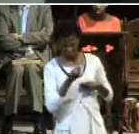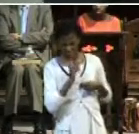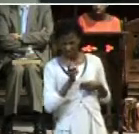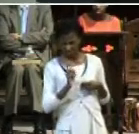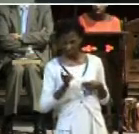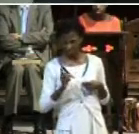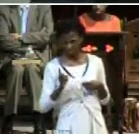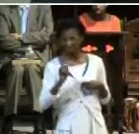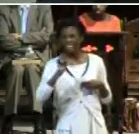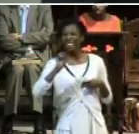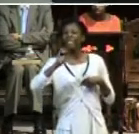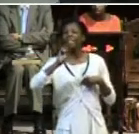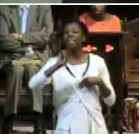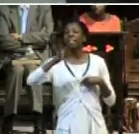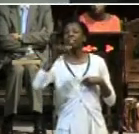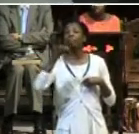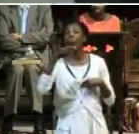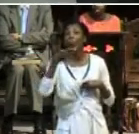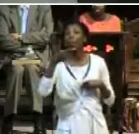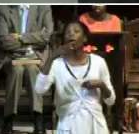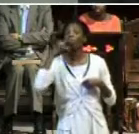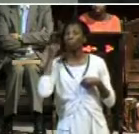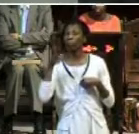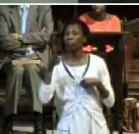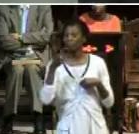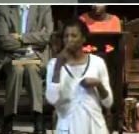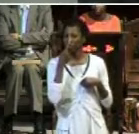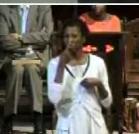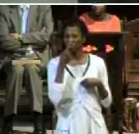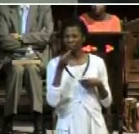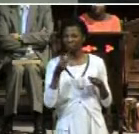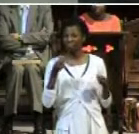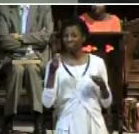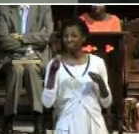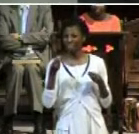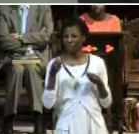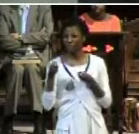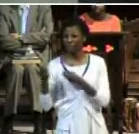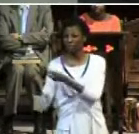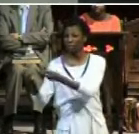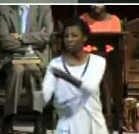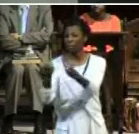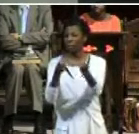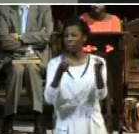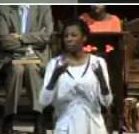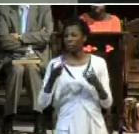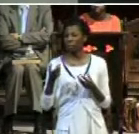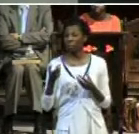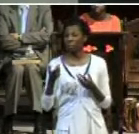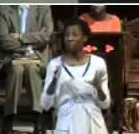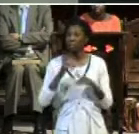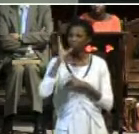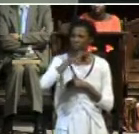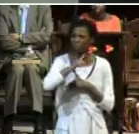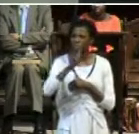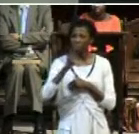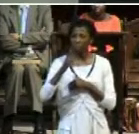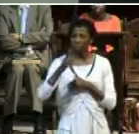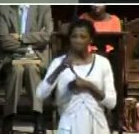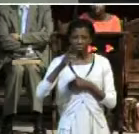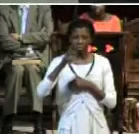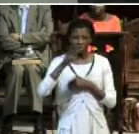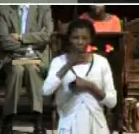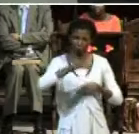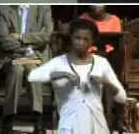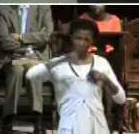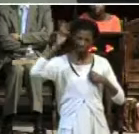à l'origine de ce problème. N'oublions pas, hein, on n'est pas pécheresse par vocation. Hein. Aucune jeune